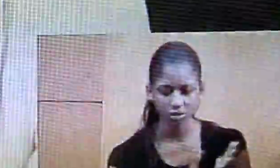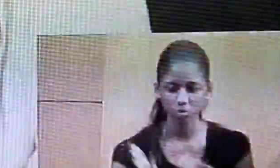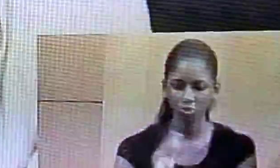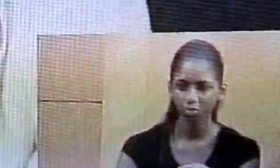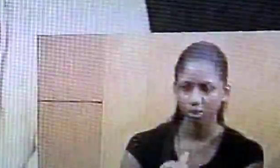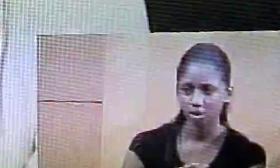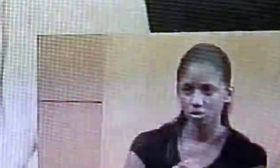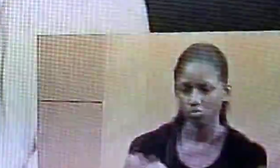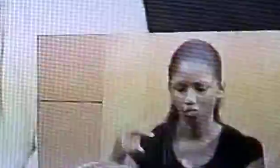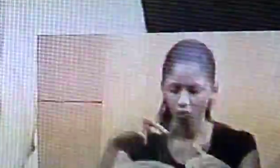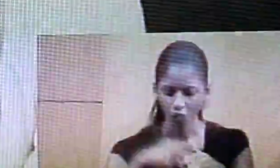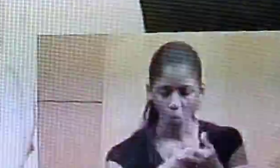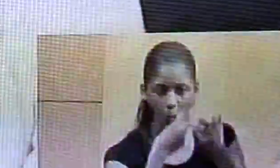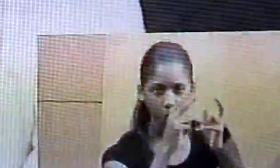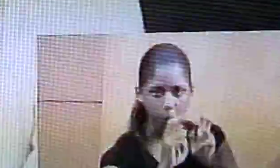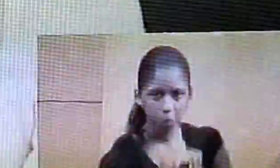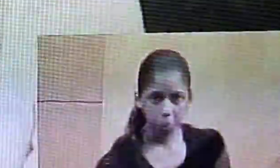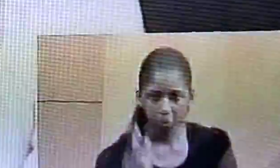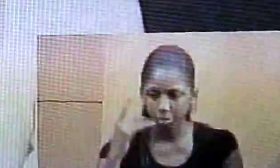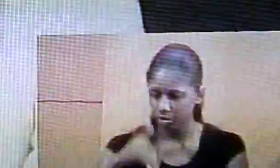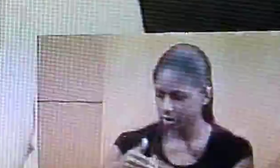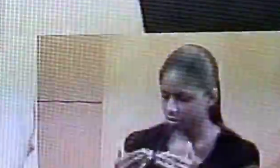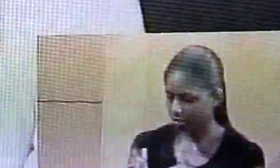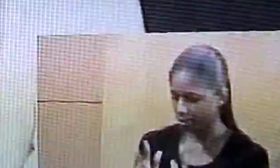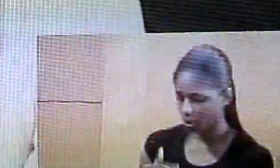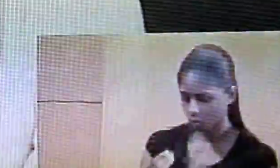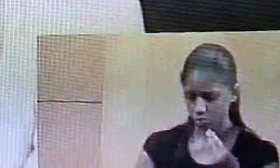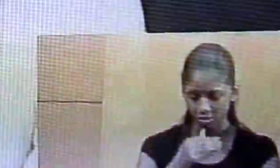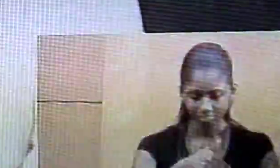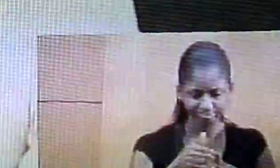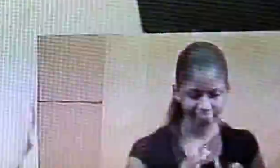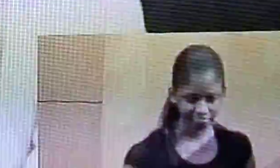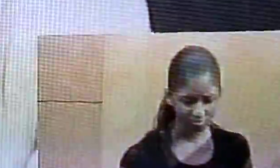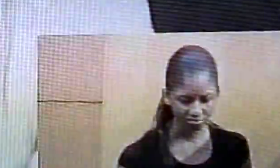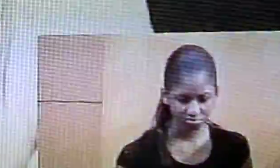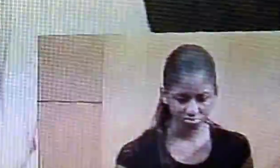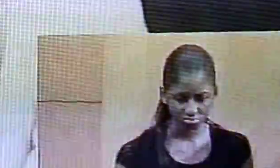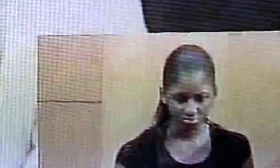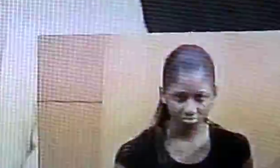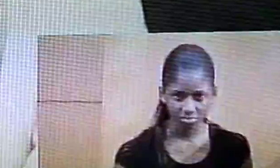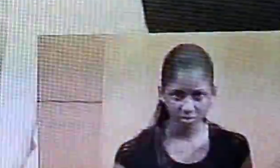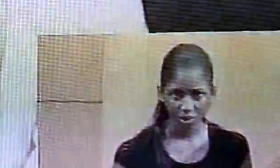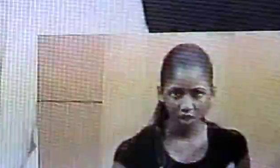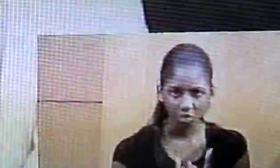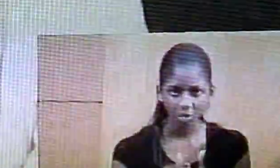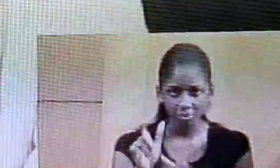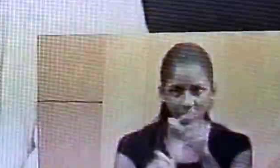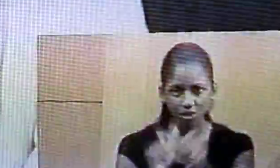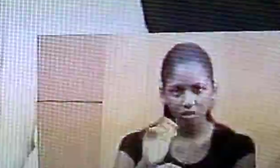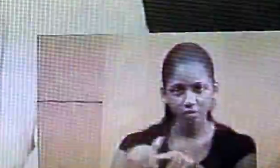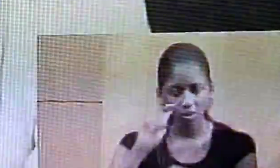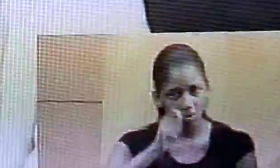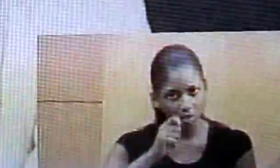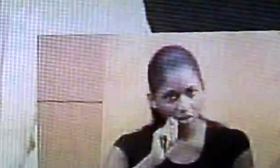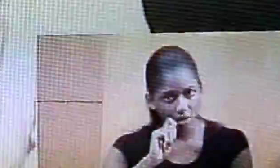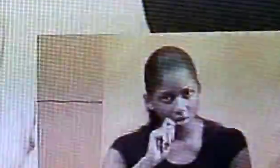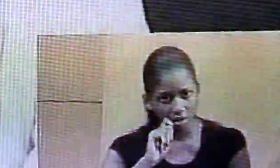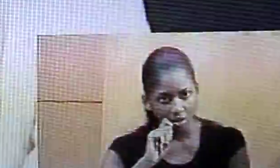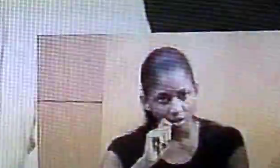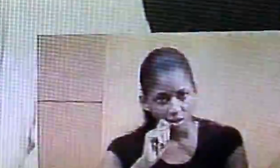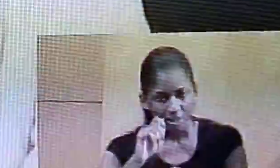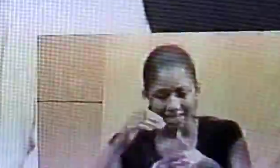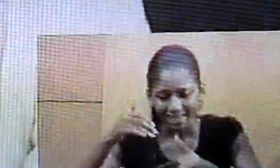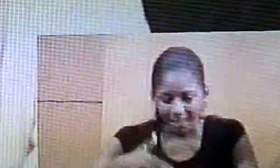qui ont diminué dans tel ou tel secteur. Alors on a fait venir des auditeurs, des cabinets